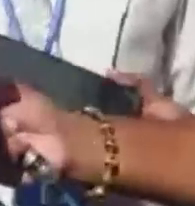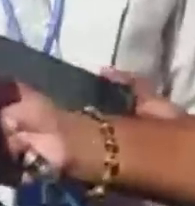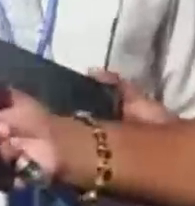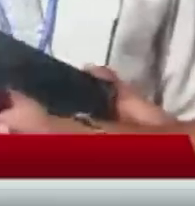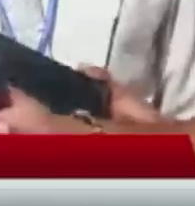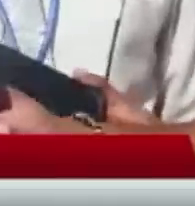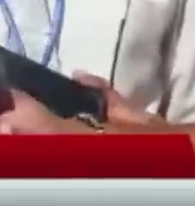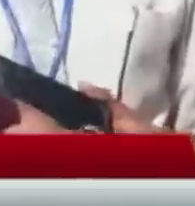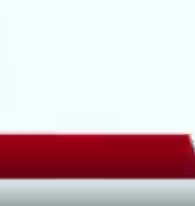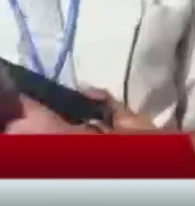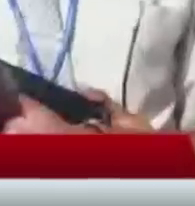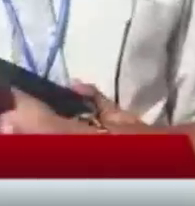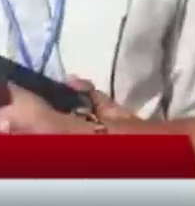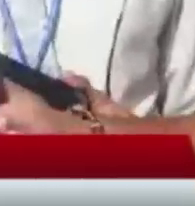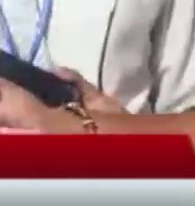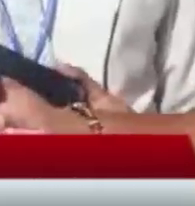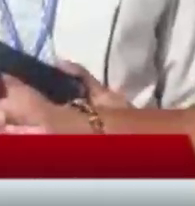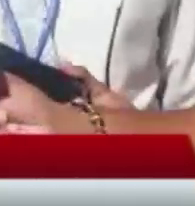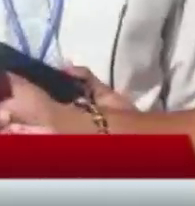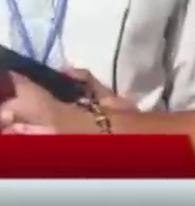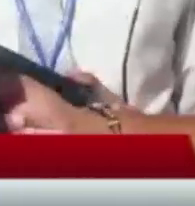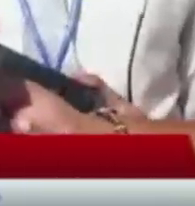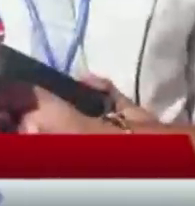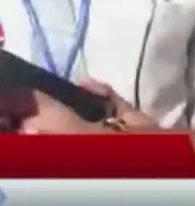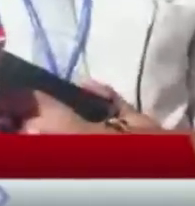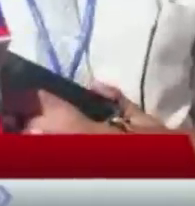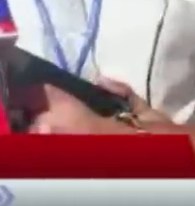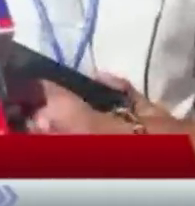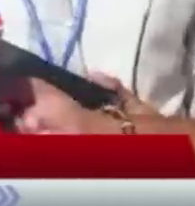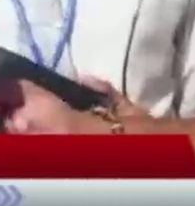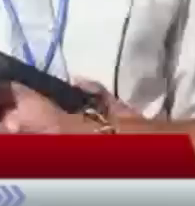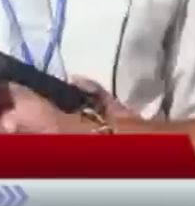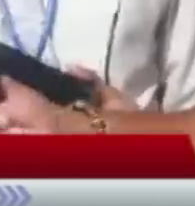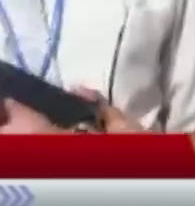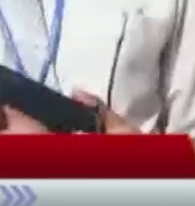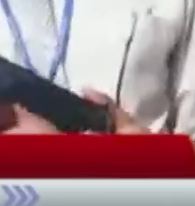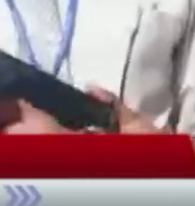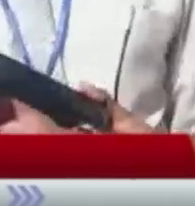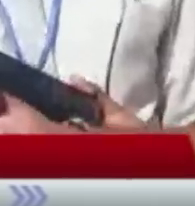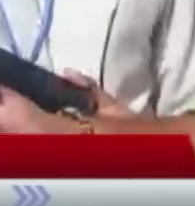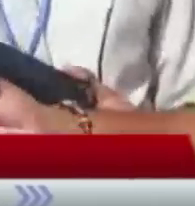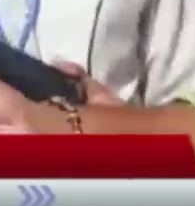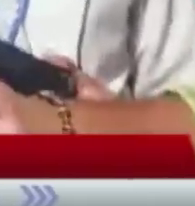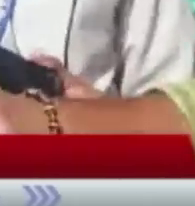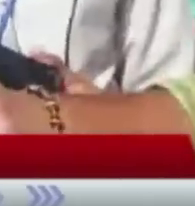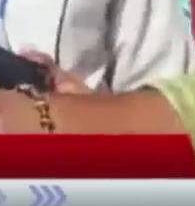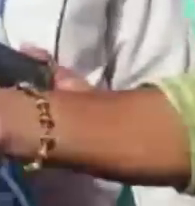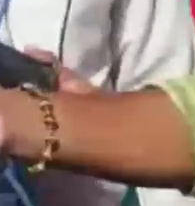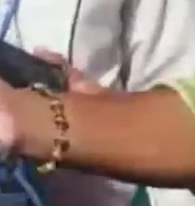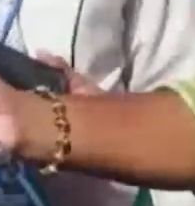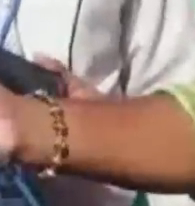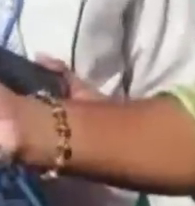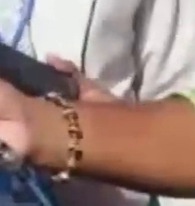අල්ලාගත් සිගරට් වල වටිනාකම සාමාන්‍ය බදු අය කිරීමත් එක්ක බැලුවොත් රුපියල් කෝටි 48ක් විතර වෙනවා. උන් රජයට අහිම් කරන්න ගිය බද්ද